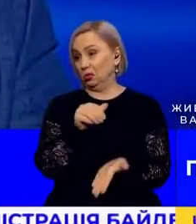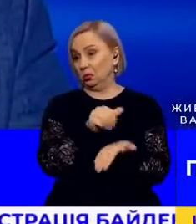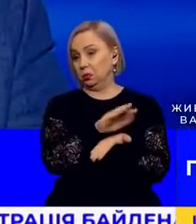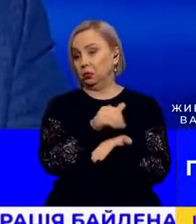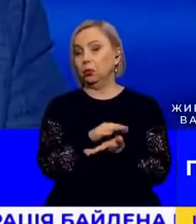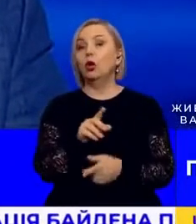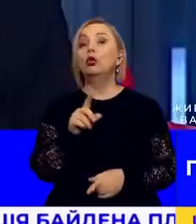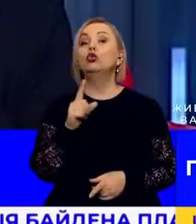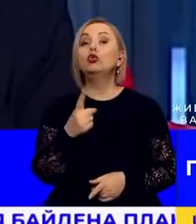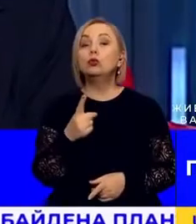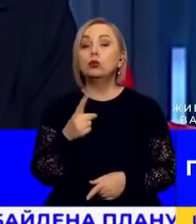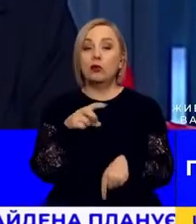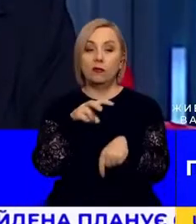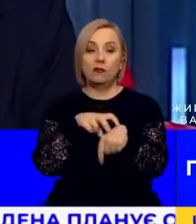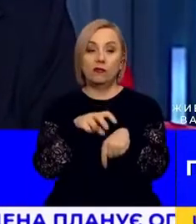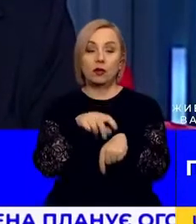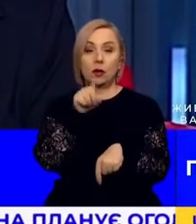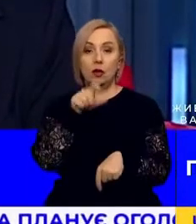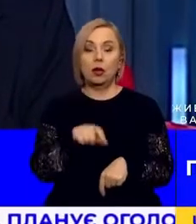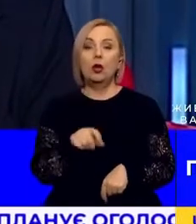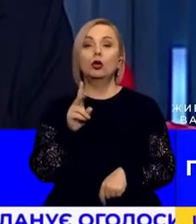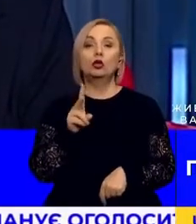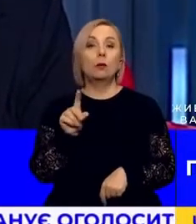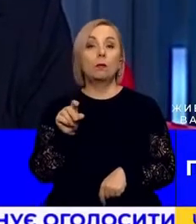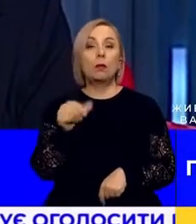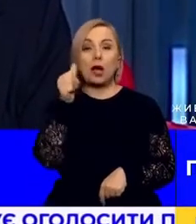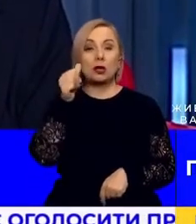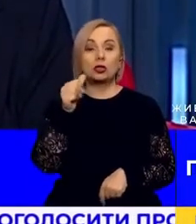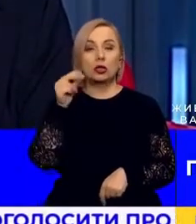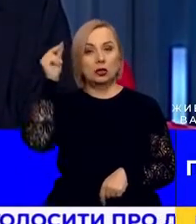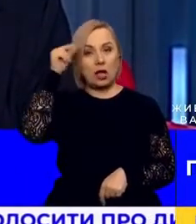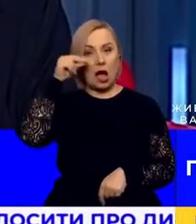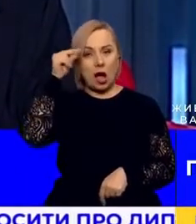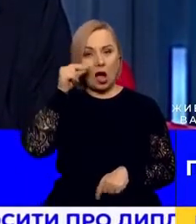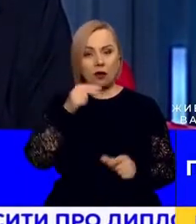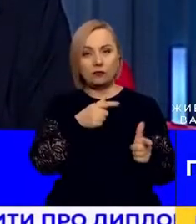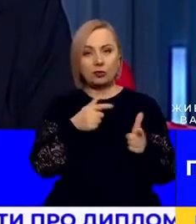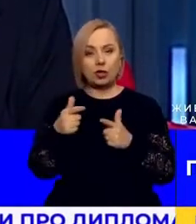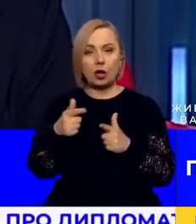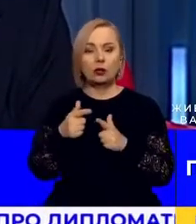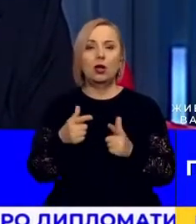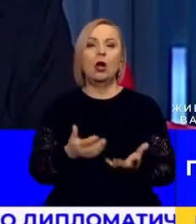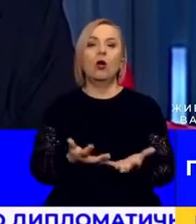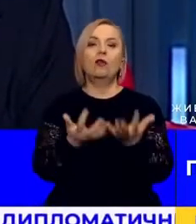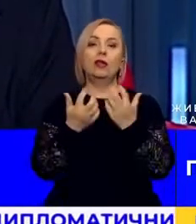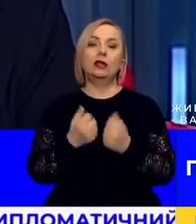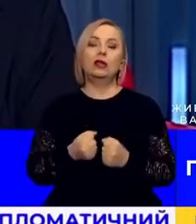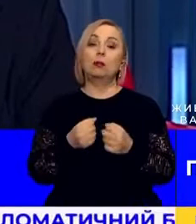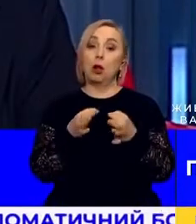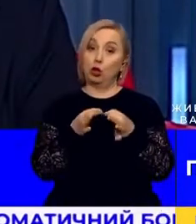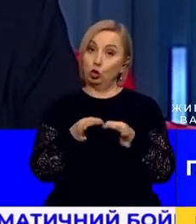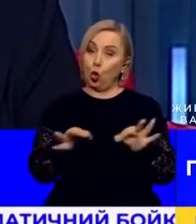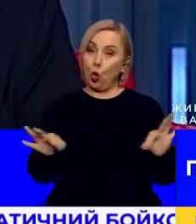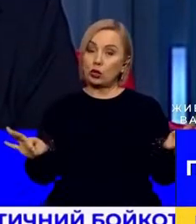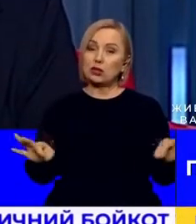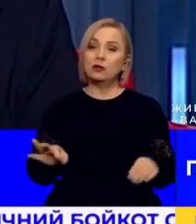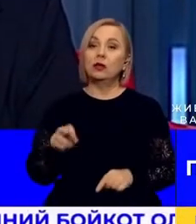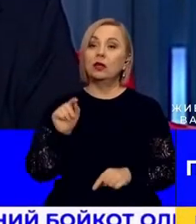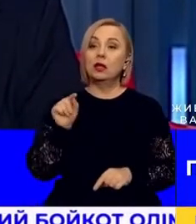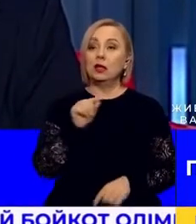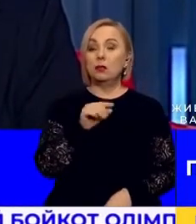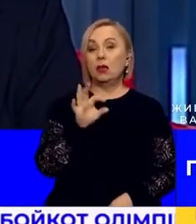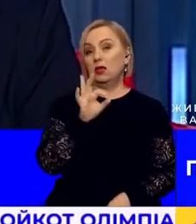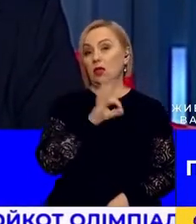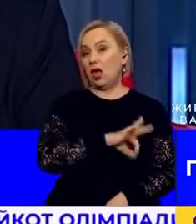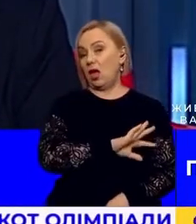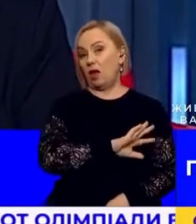в бригади для вакцинування, ті, котрі перші пройшли навчання, вони отримали відповідні дозволи, їм не вигідно йти